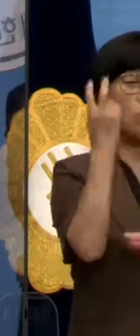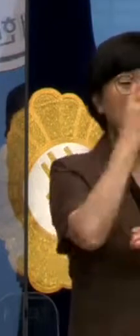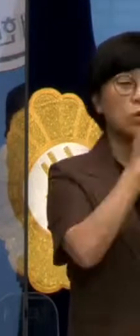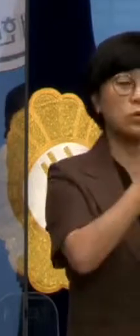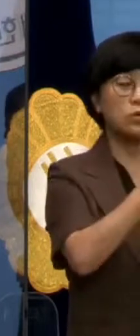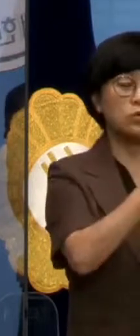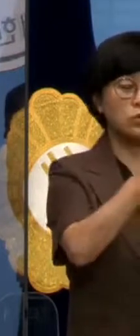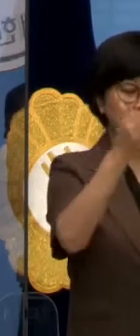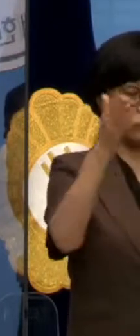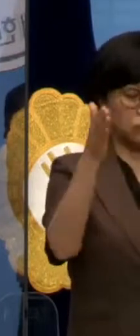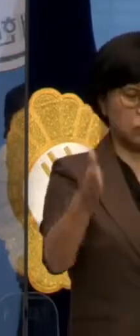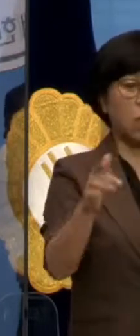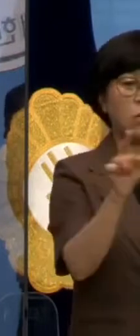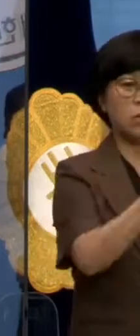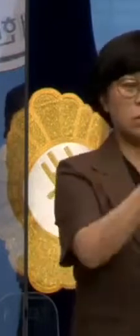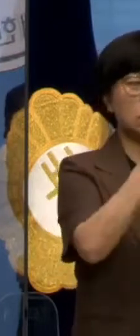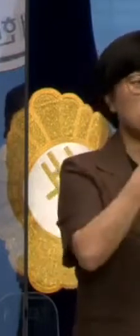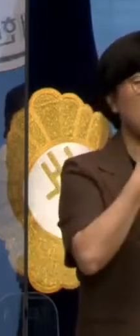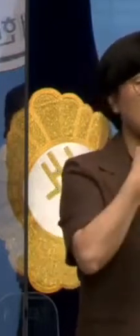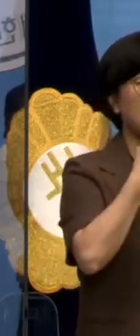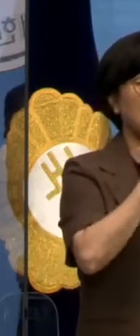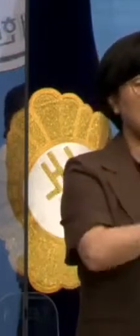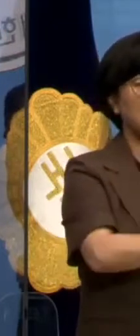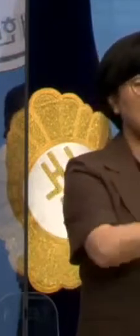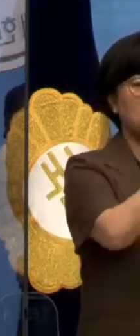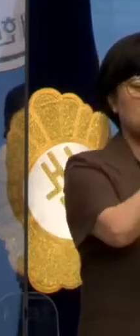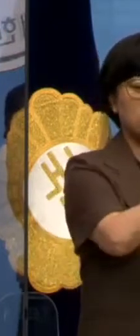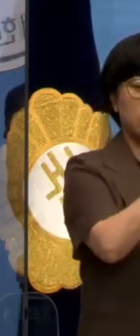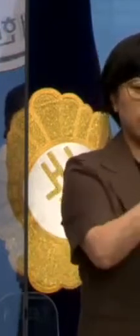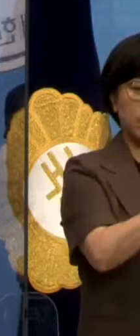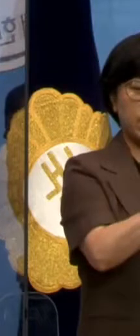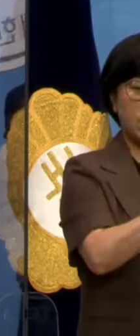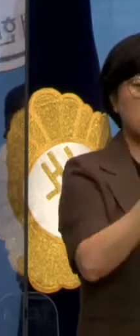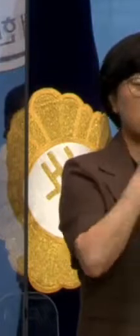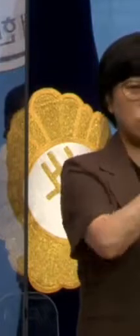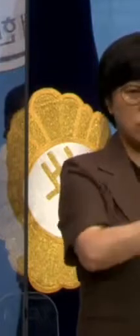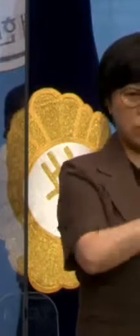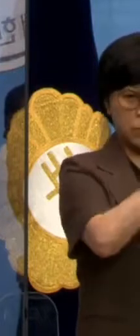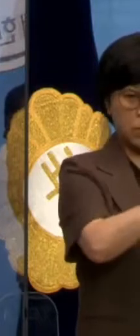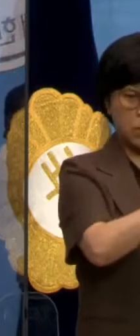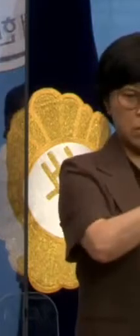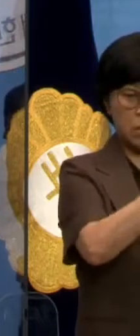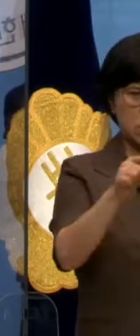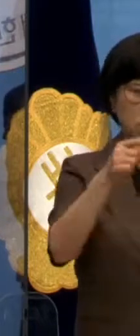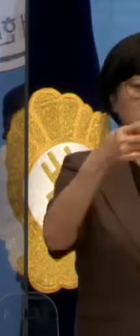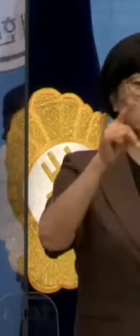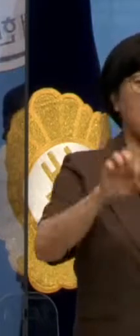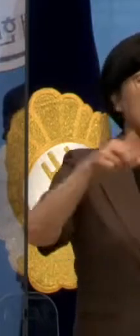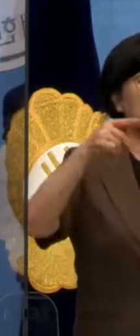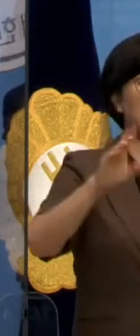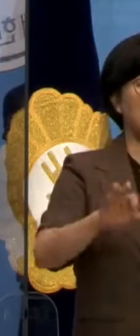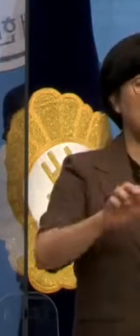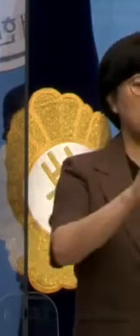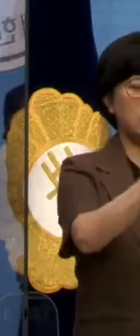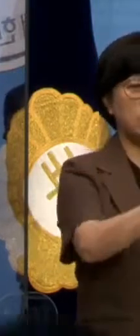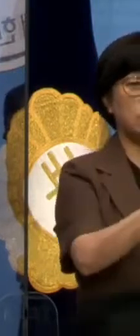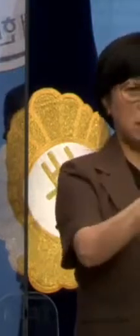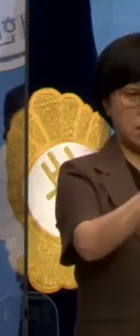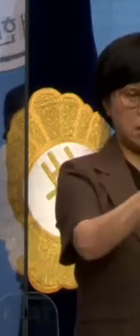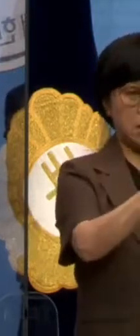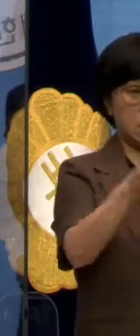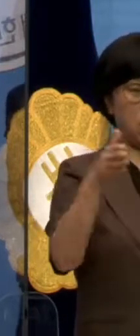있는 구간은 서울 중심 수도권의 경우 서울역부터 당정역까지 약